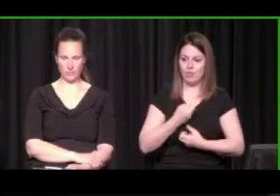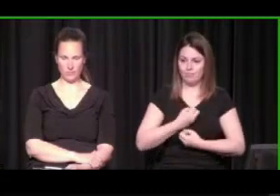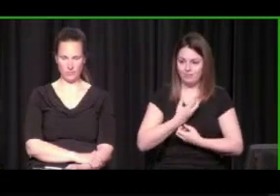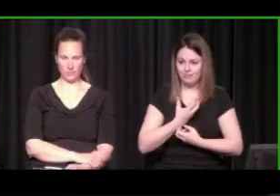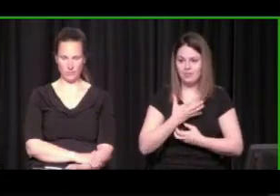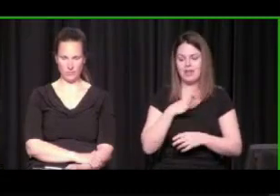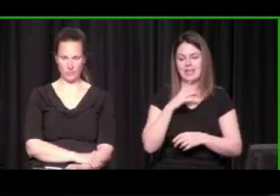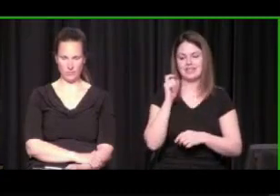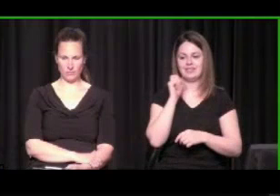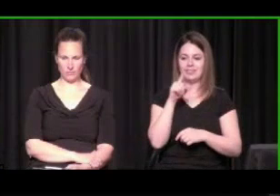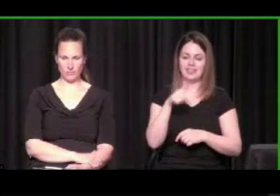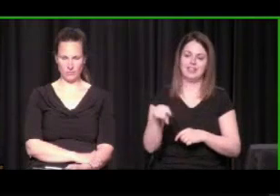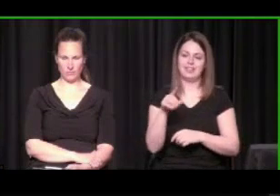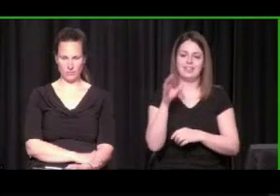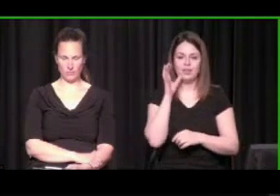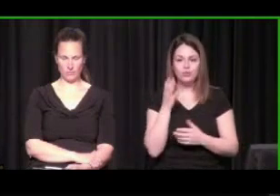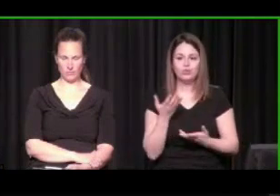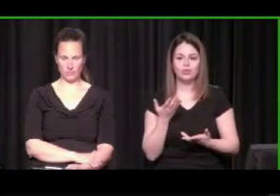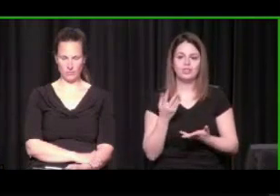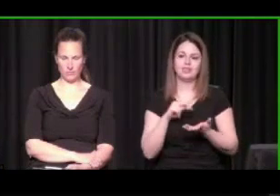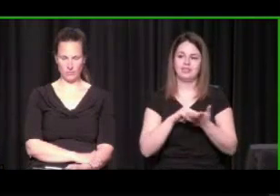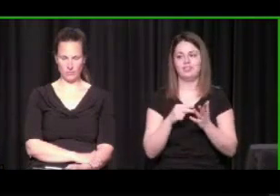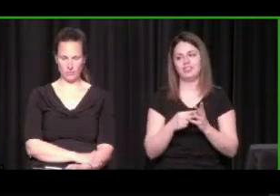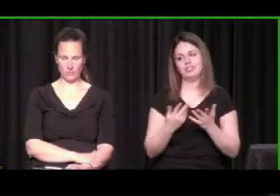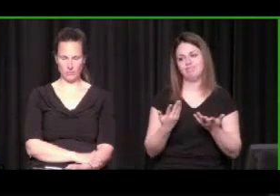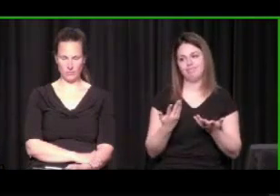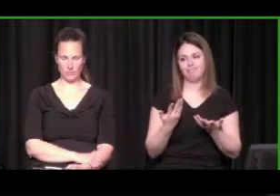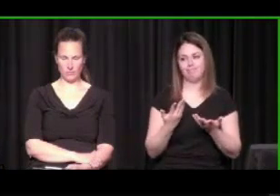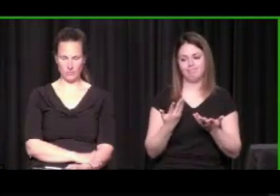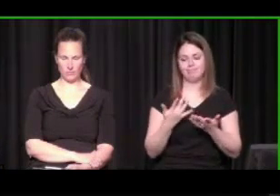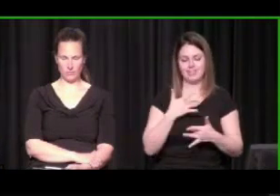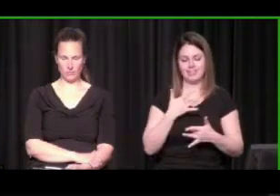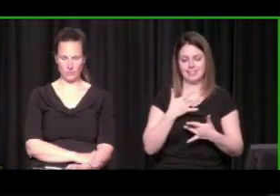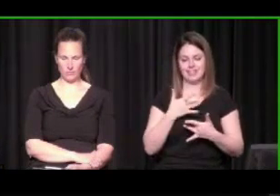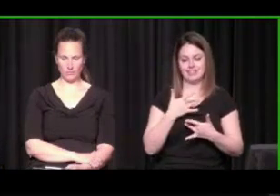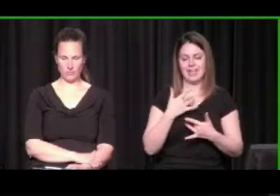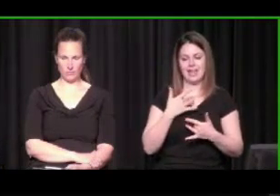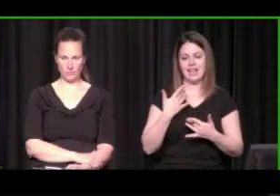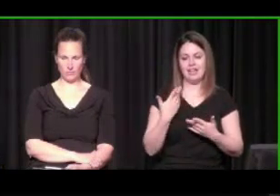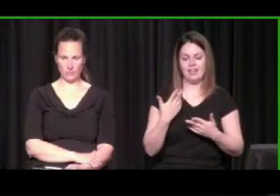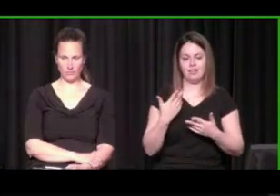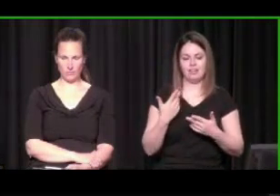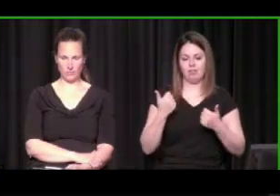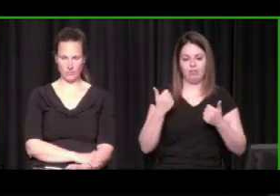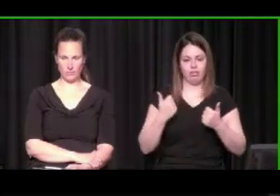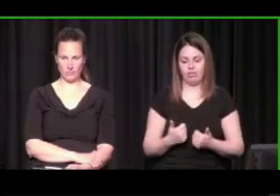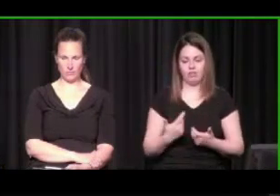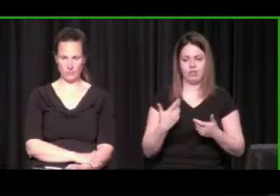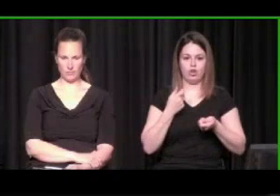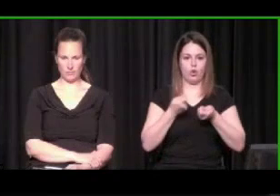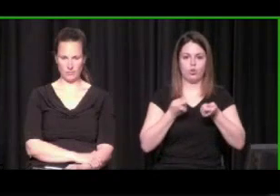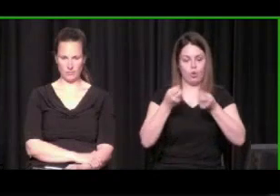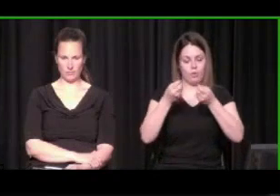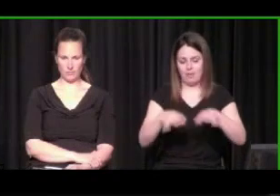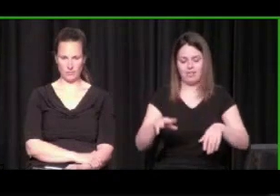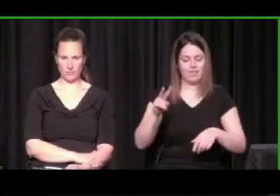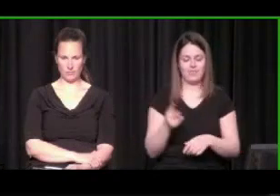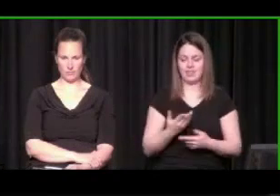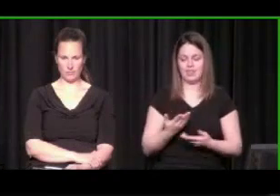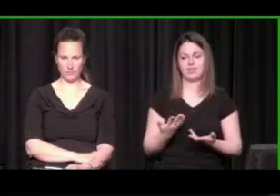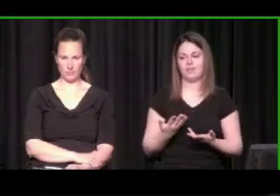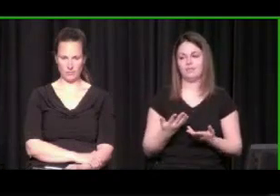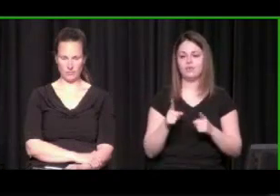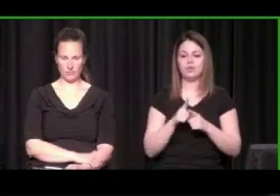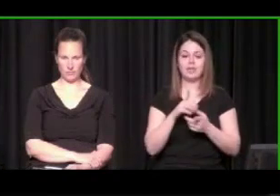cette situation-là, finalement, fait en sorte qu'elles vont se sentir assez rapidement dépourvues de contrôle sur la situation. Il y a des